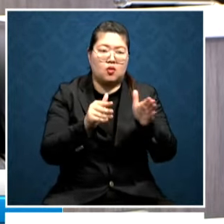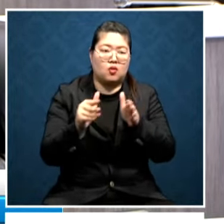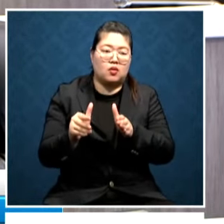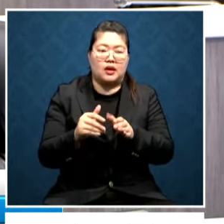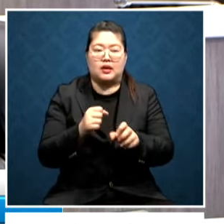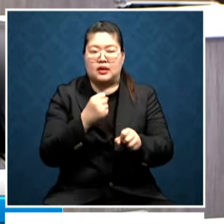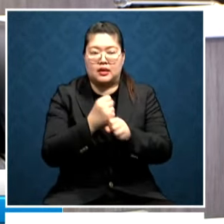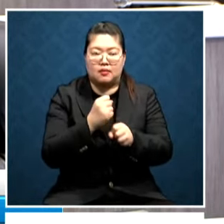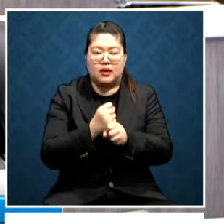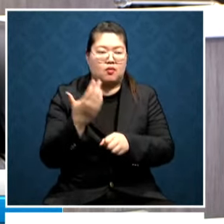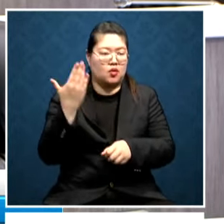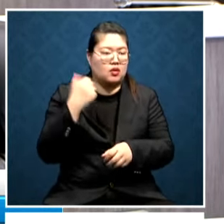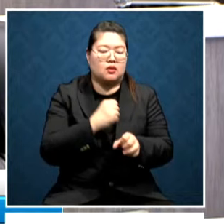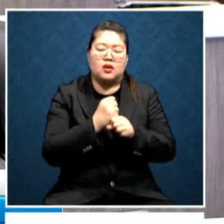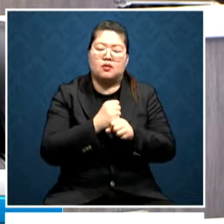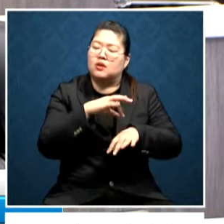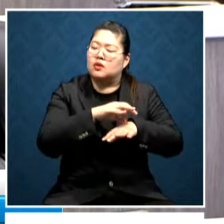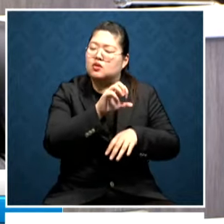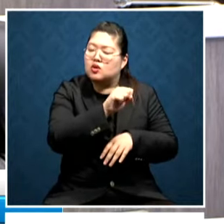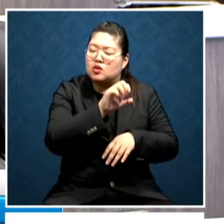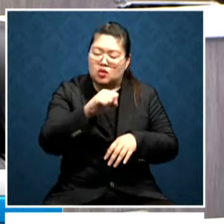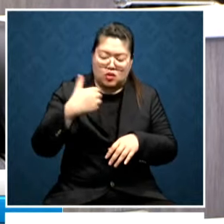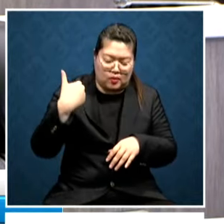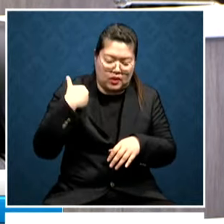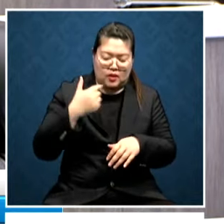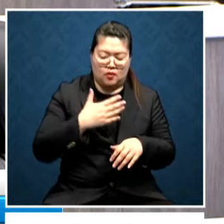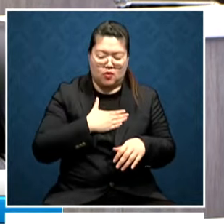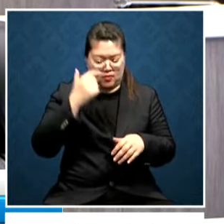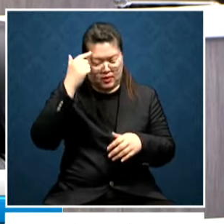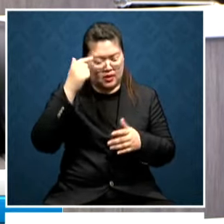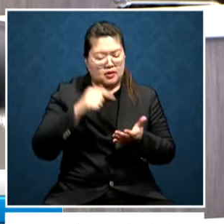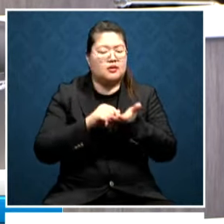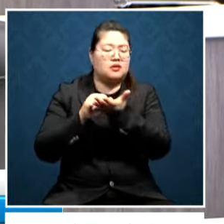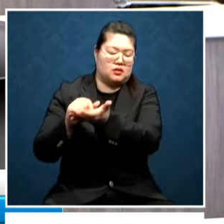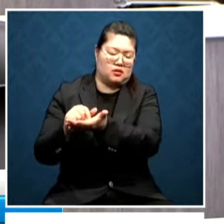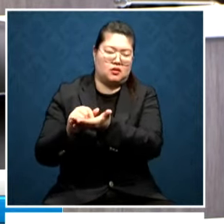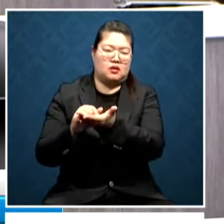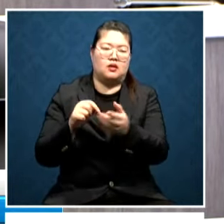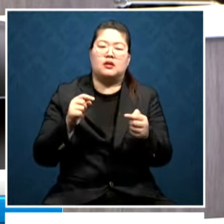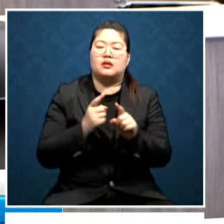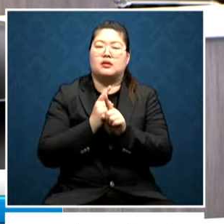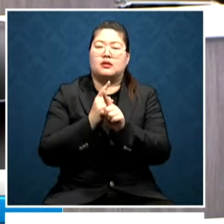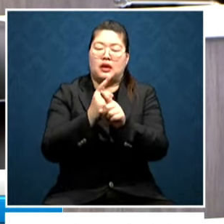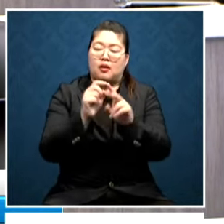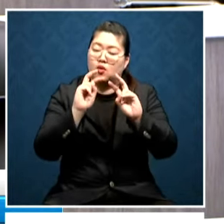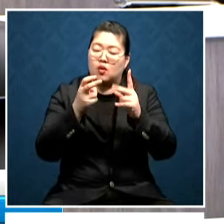ชั้นสสแล้วนะครับผมคิดว่าควรจะเสนอนะครับตามข้อบังคับที่